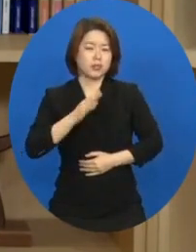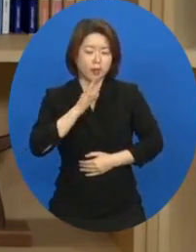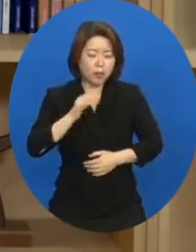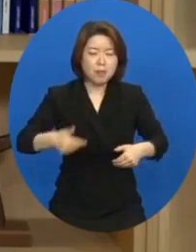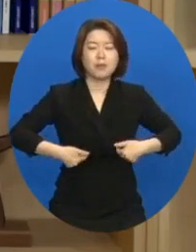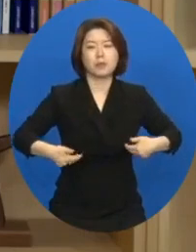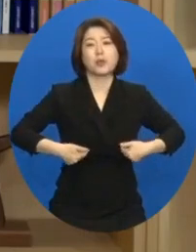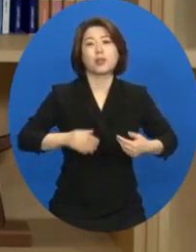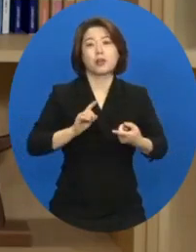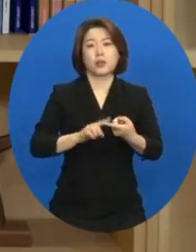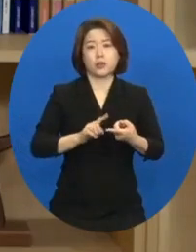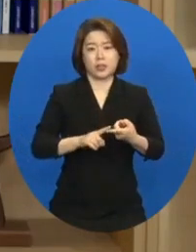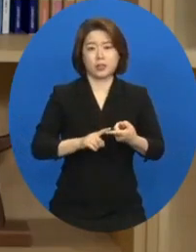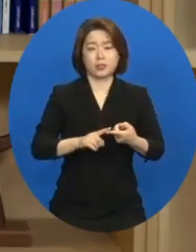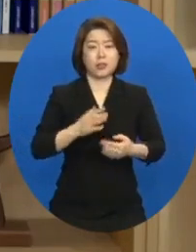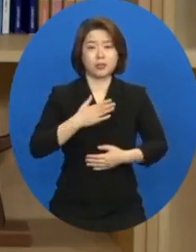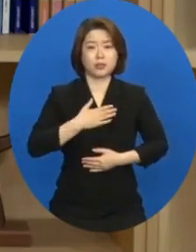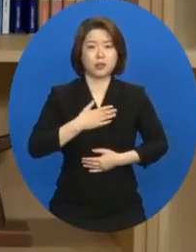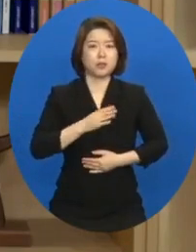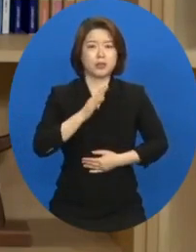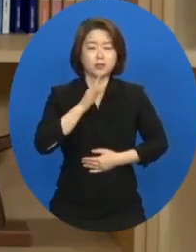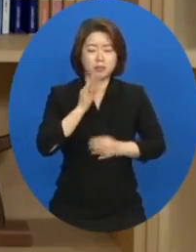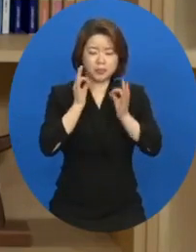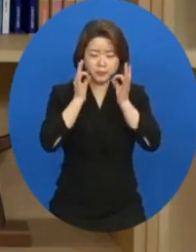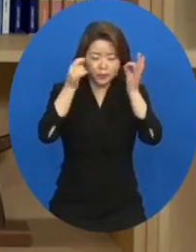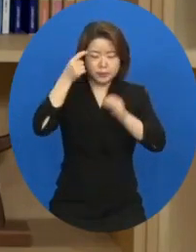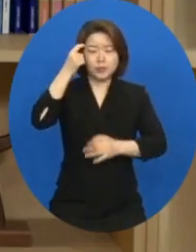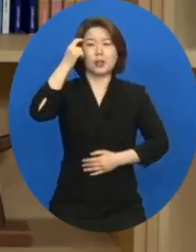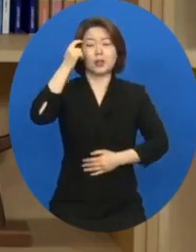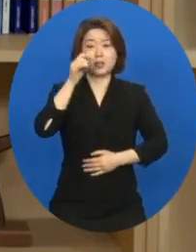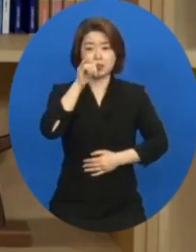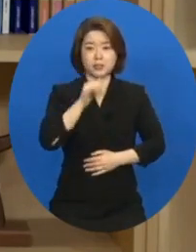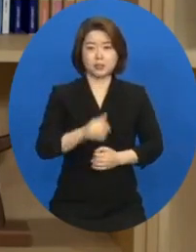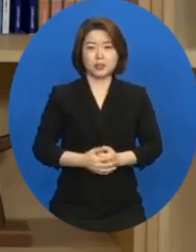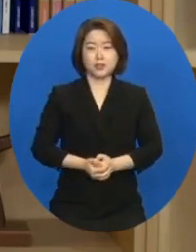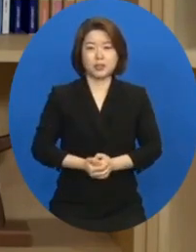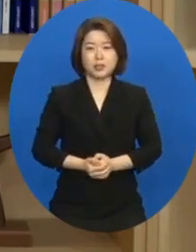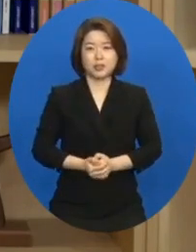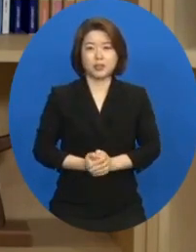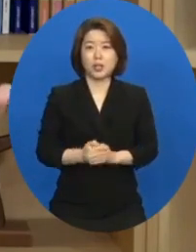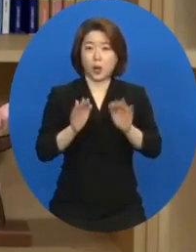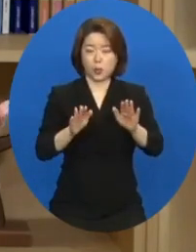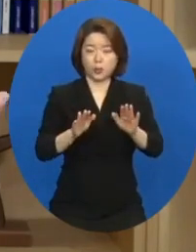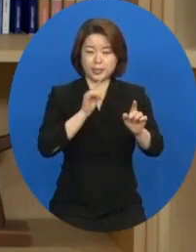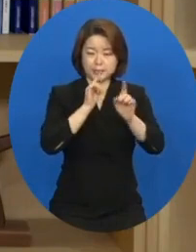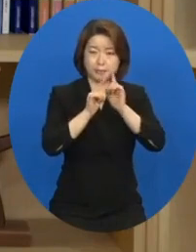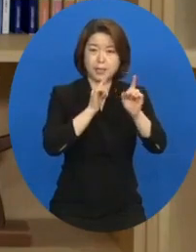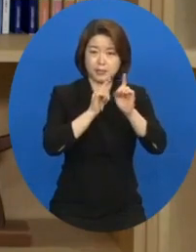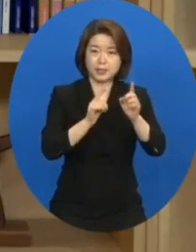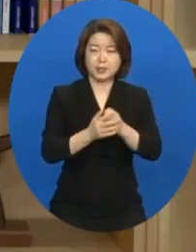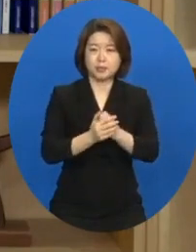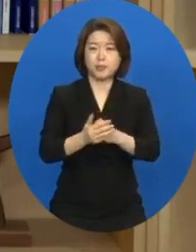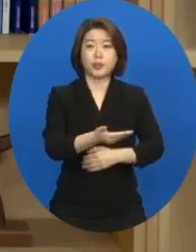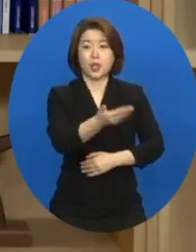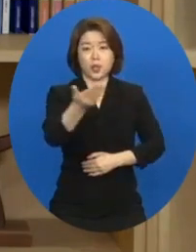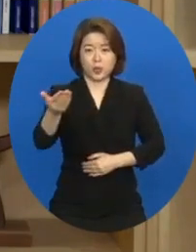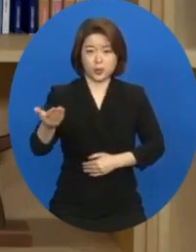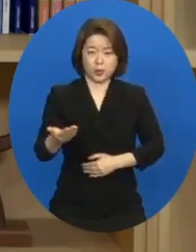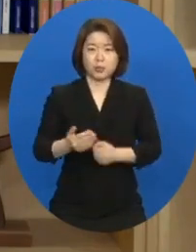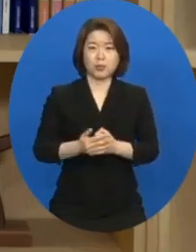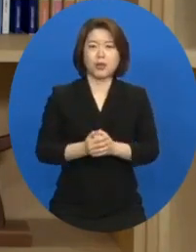것에 대해서 저는 너무나 절실하게 깨달았습니다 오늘 이 말씀을 겨우 여러분들과